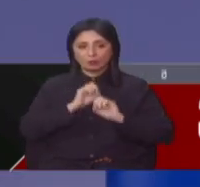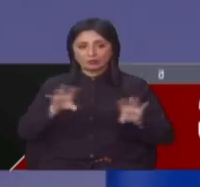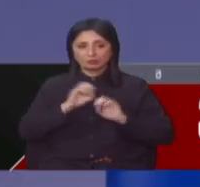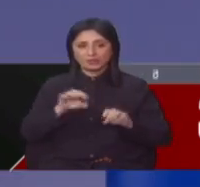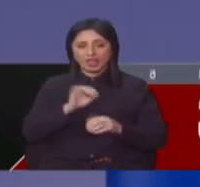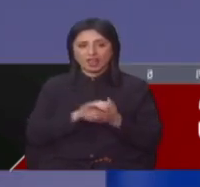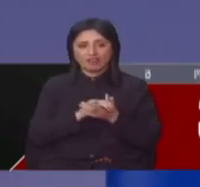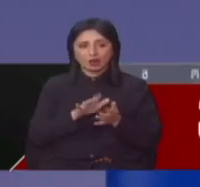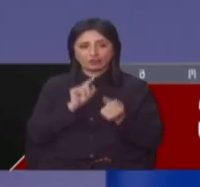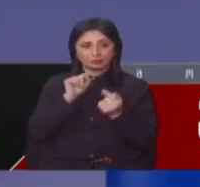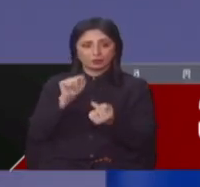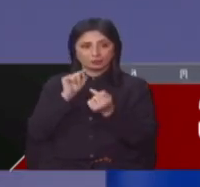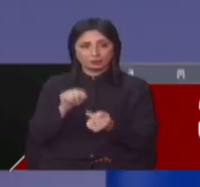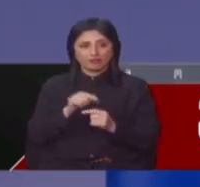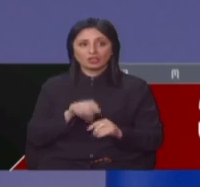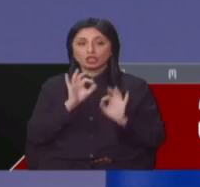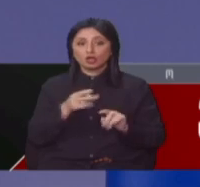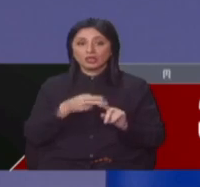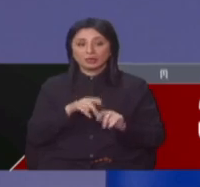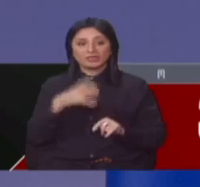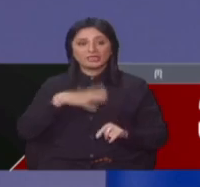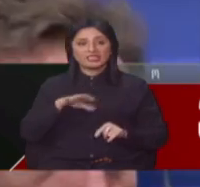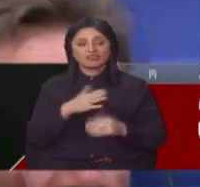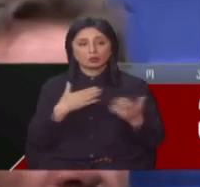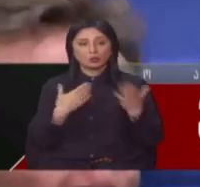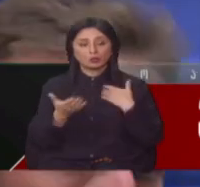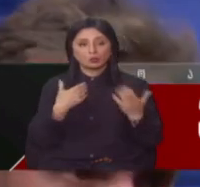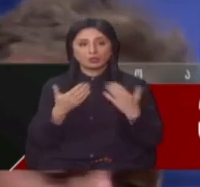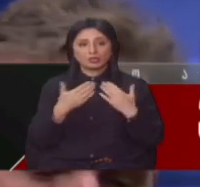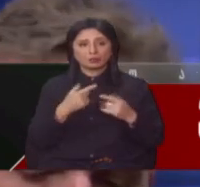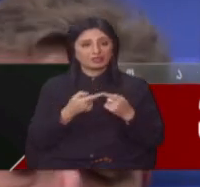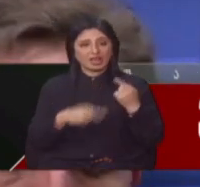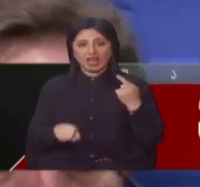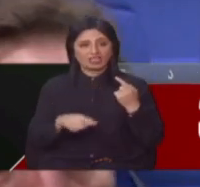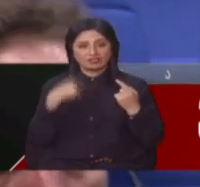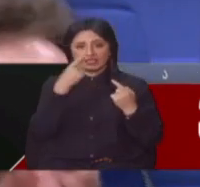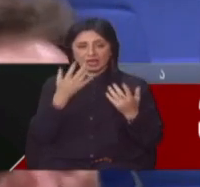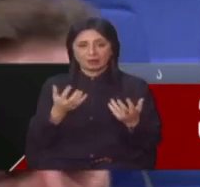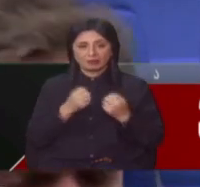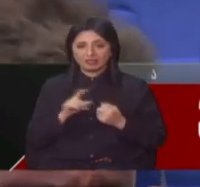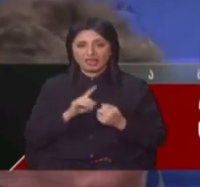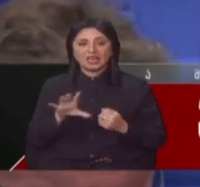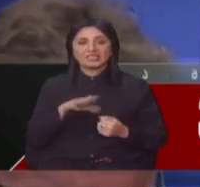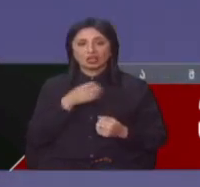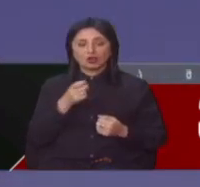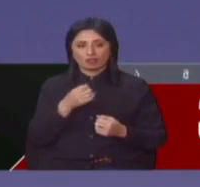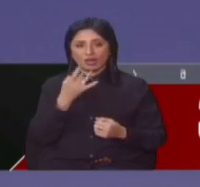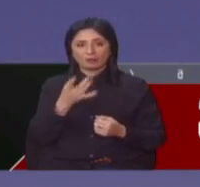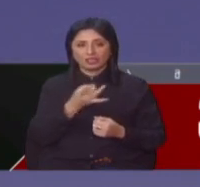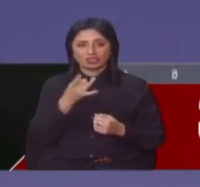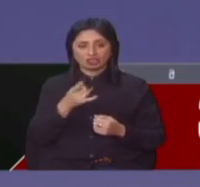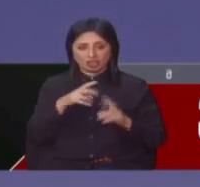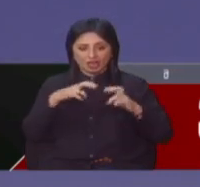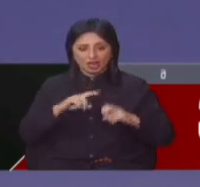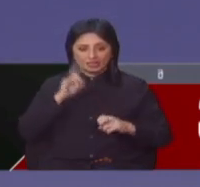გამოყენება ევროკავშირის საწინააღმდეგოდ. Სწორედ ამიტომ საქართველოსთან ურთიერთობებმა განსხვავებული სახე მიიღო, რაც იყო კიდევაც რამდენჯერმე